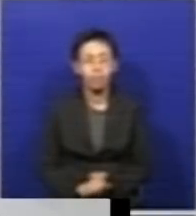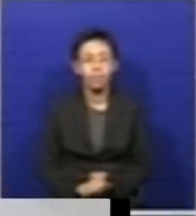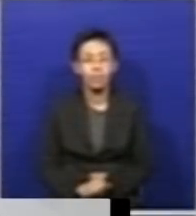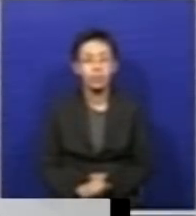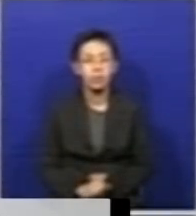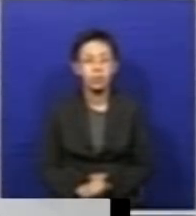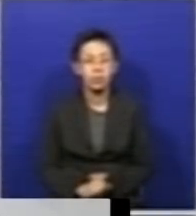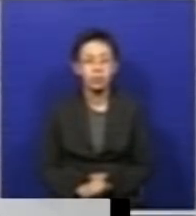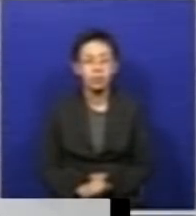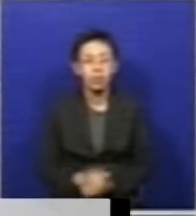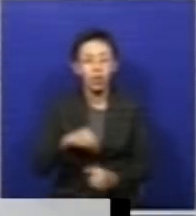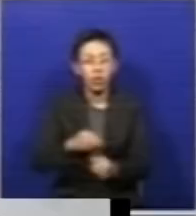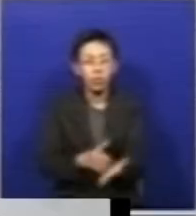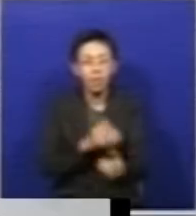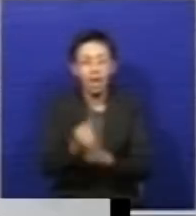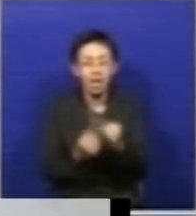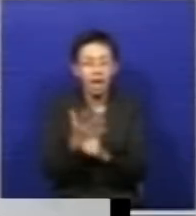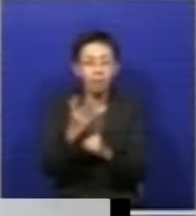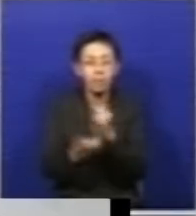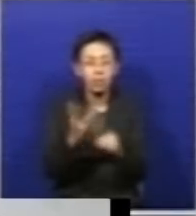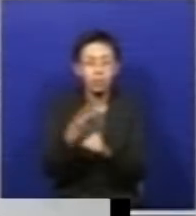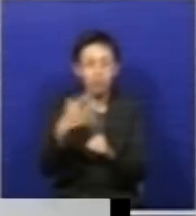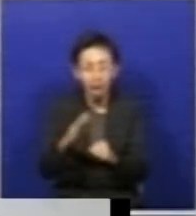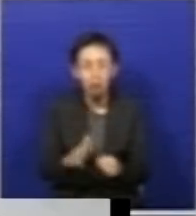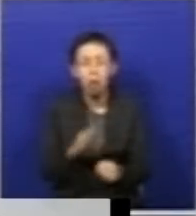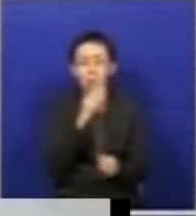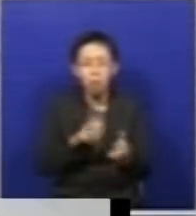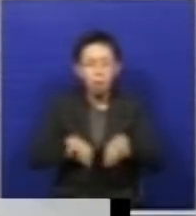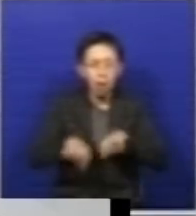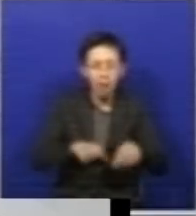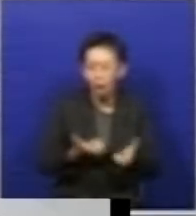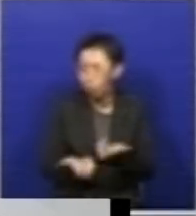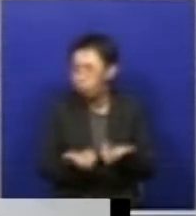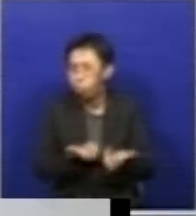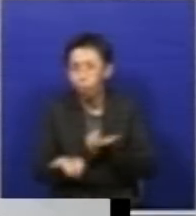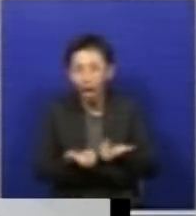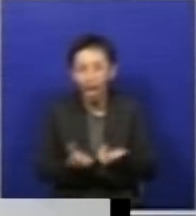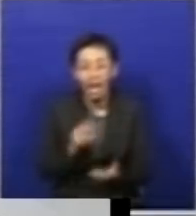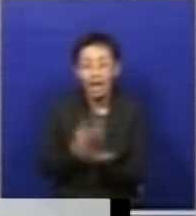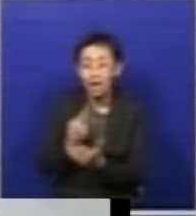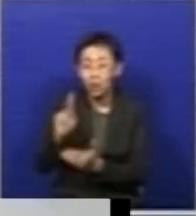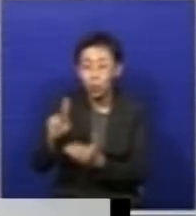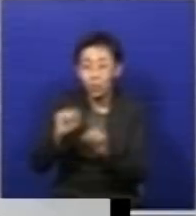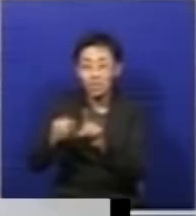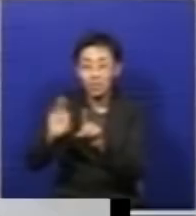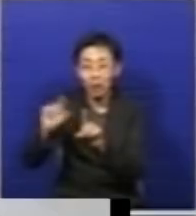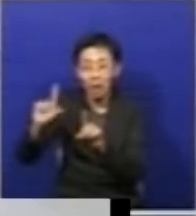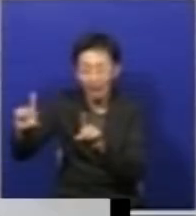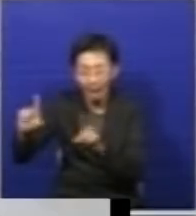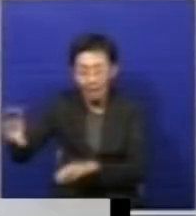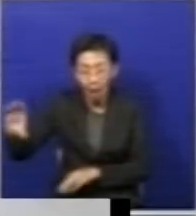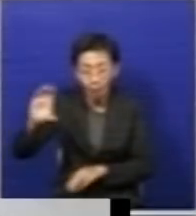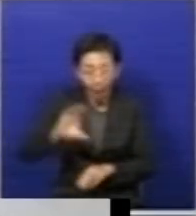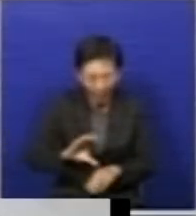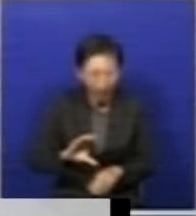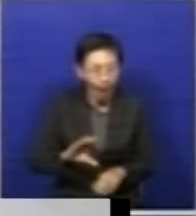งจุดนี้ได้อย่างไรจุดที่ประเทศเนี่ยต้องการมีการกู้เงิน 1.9 ล้านล้านมากที่สุดในประวัติศาสตร์นะครับ คุณมิ่งขวัญมั่นใจว่า GDP